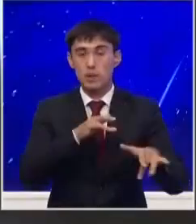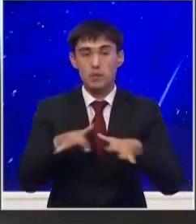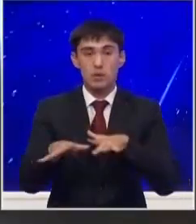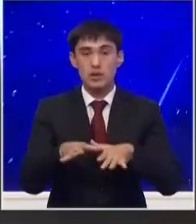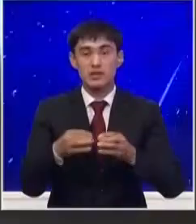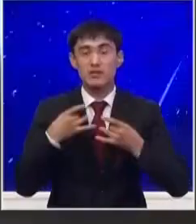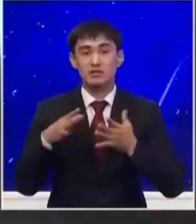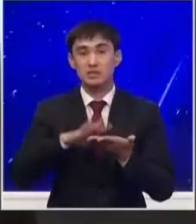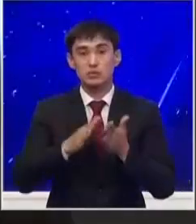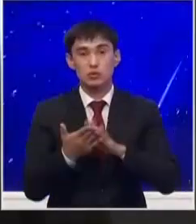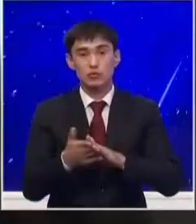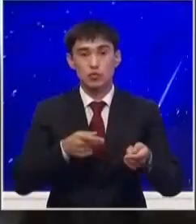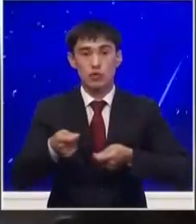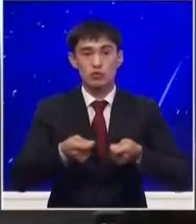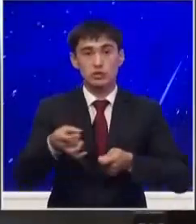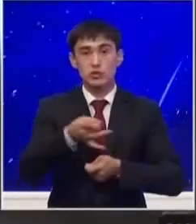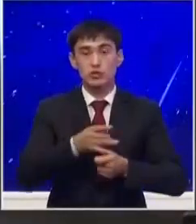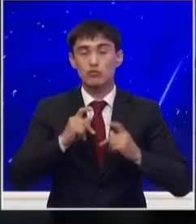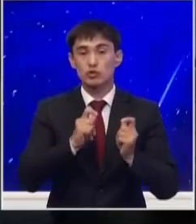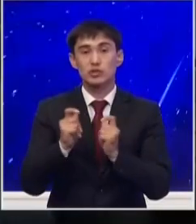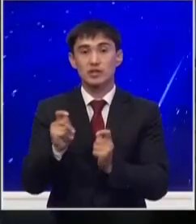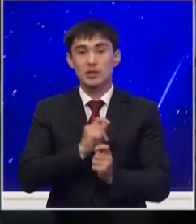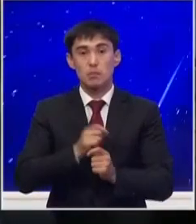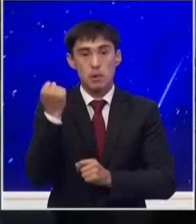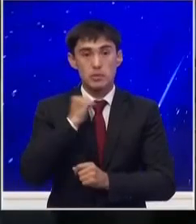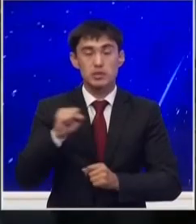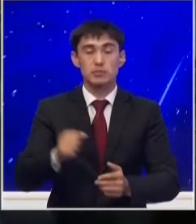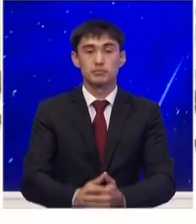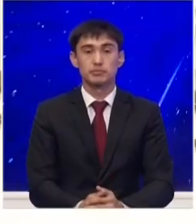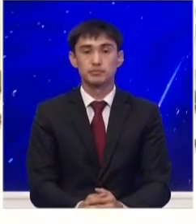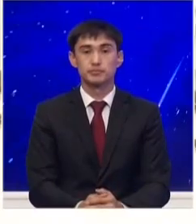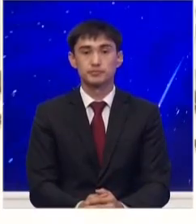мероприятии в торжественной обстановке руководство региона вручило награды победителям.